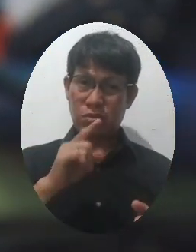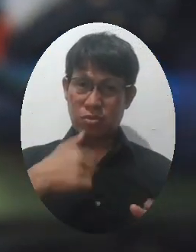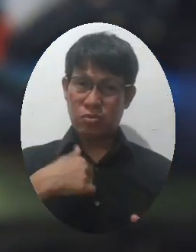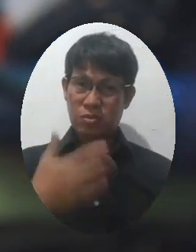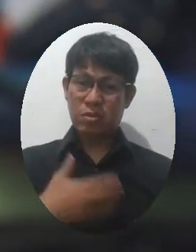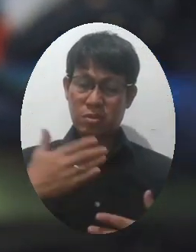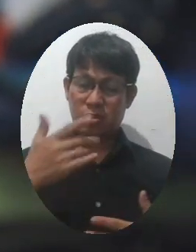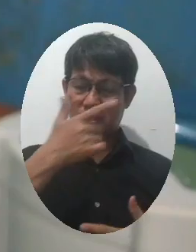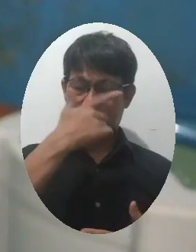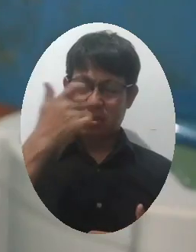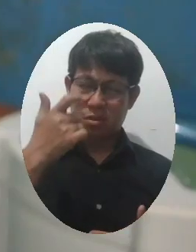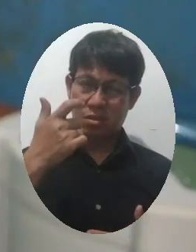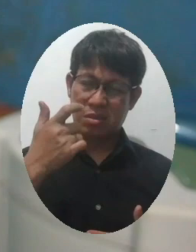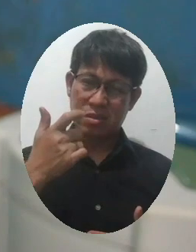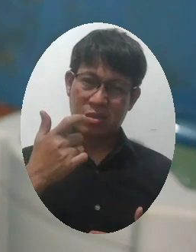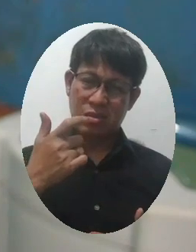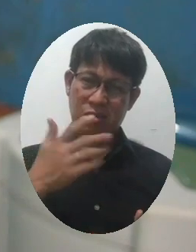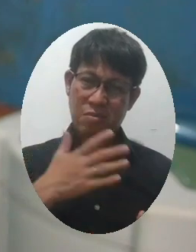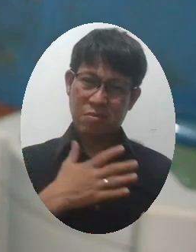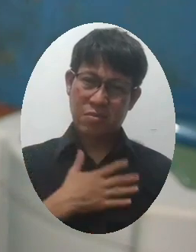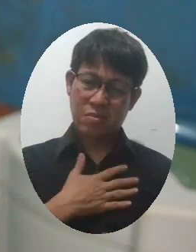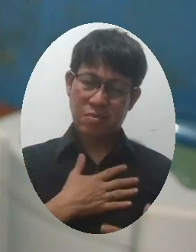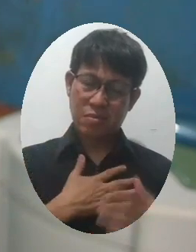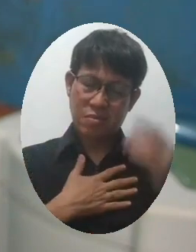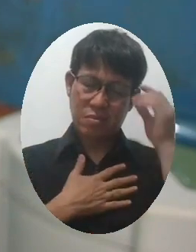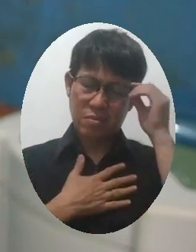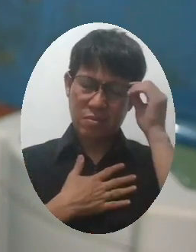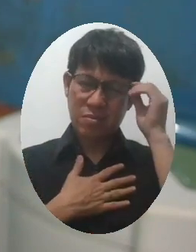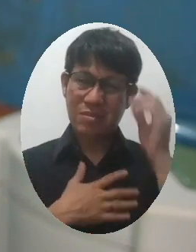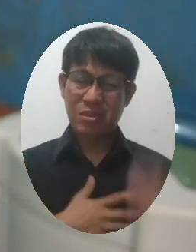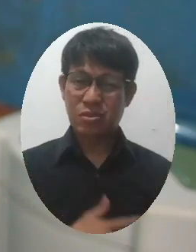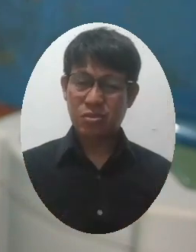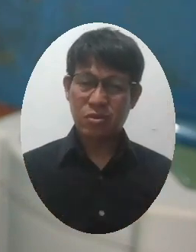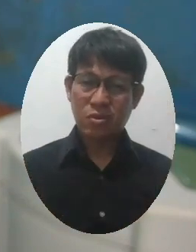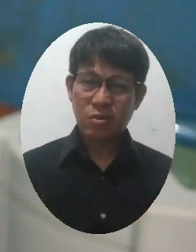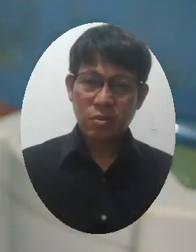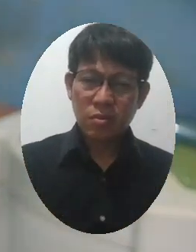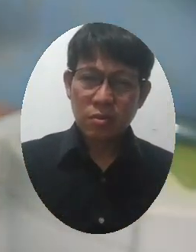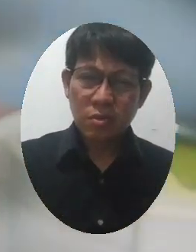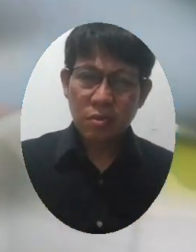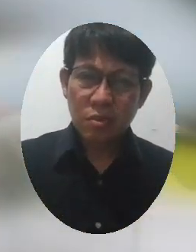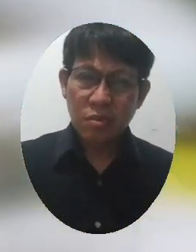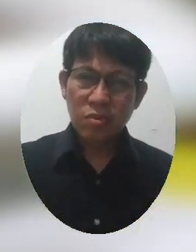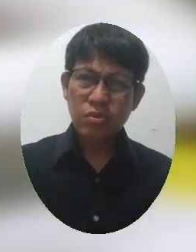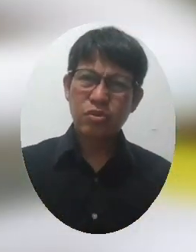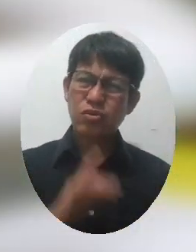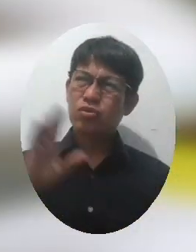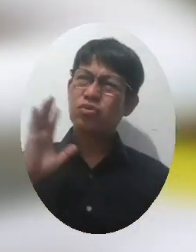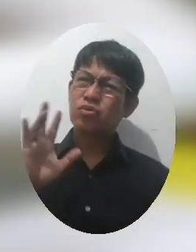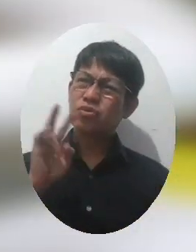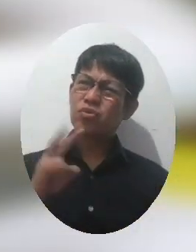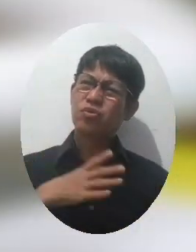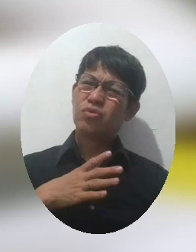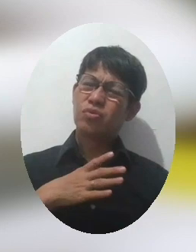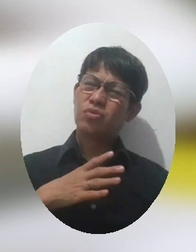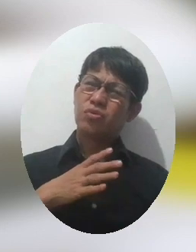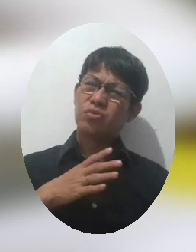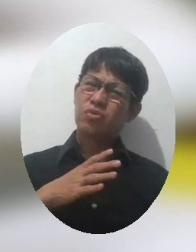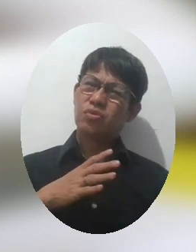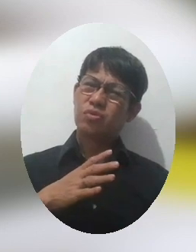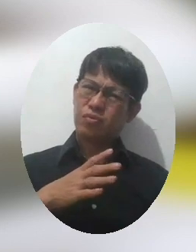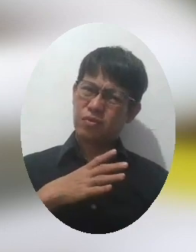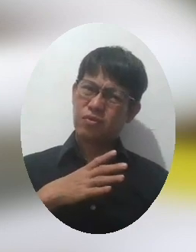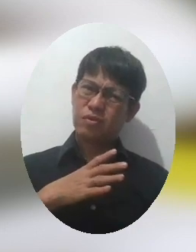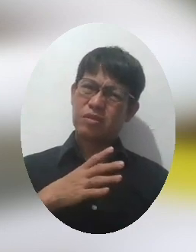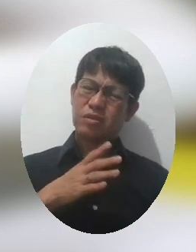ako kasi yung part na kahit nanghihina na kami, nandiyan pa rin siya, makita lang namin